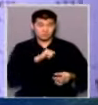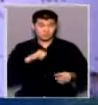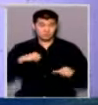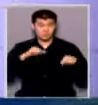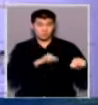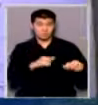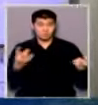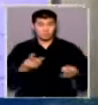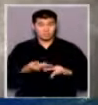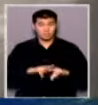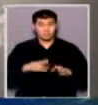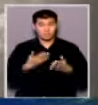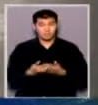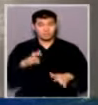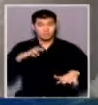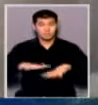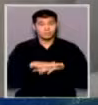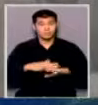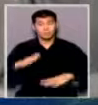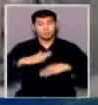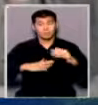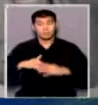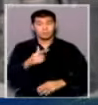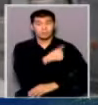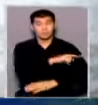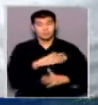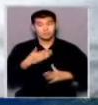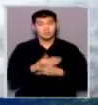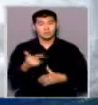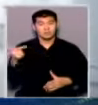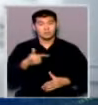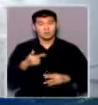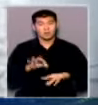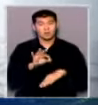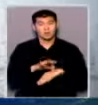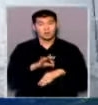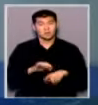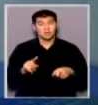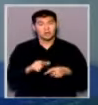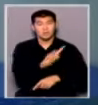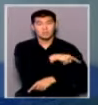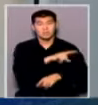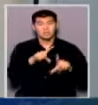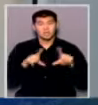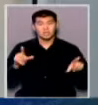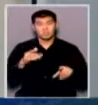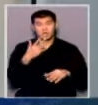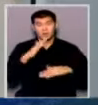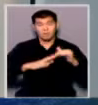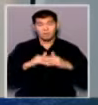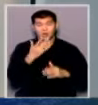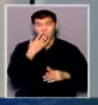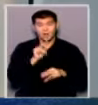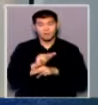Індетпен күрес кезеңінде мемлекетте медицинаны қолдауға мықтап кіріскен. Атырауда жұқпалы аурулар ауруханасында шетелден келген мамандар да